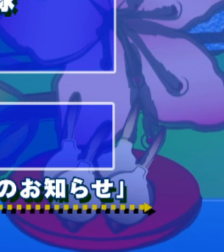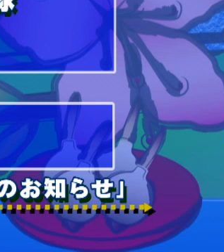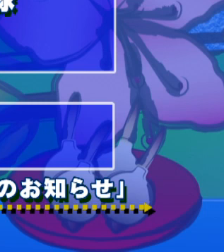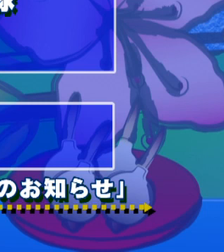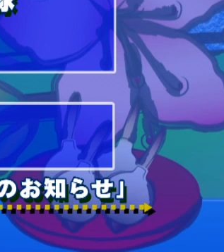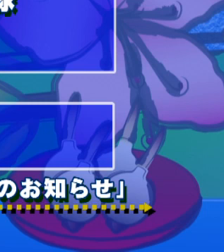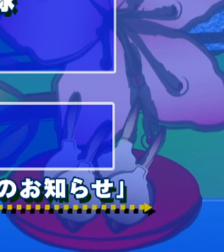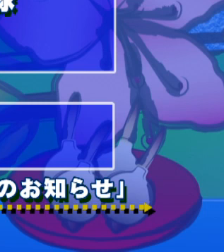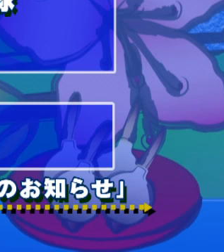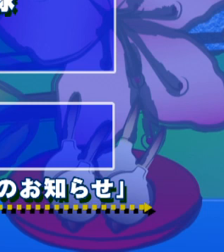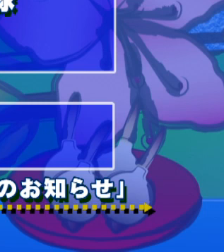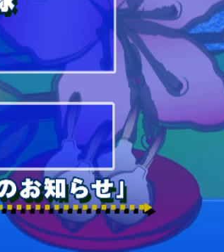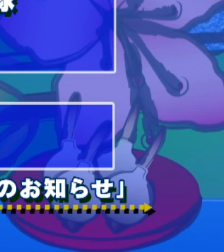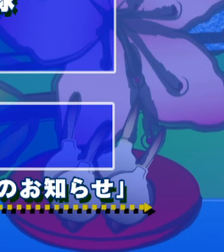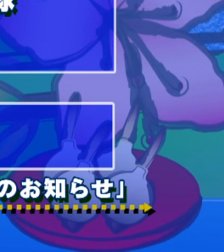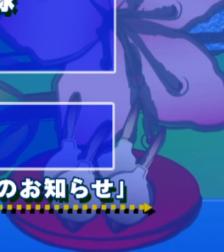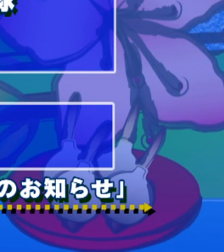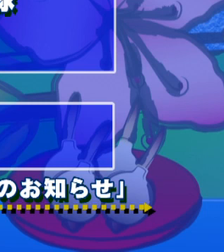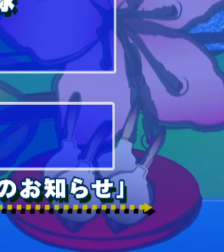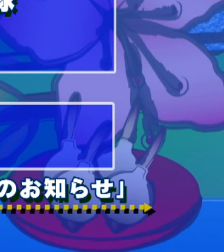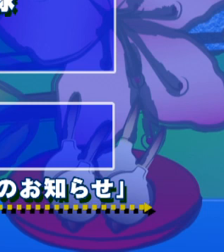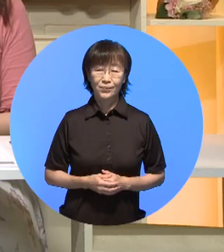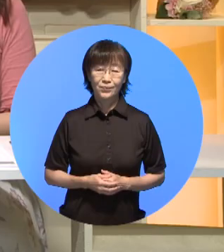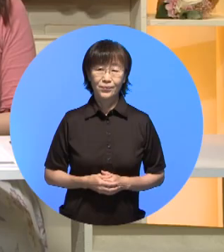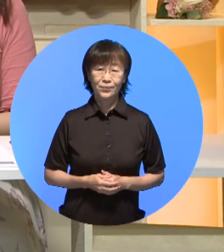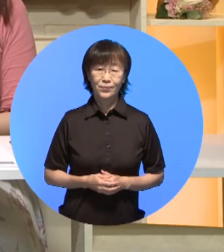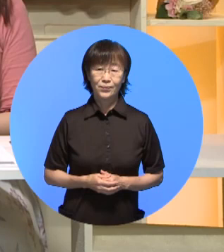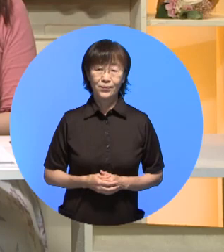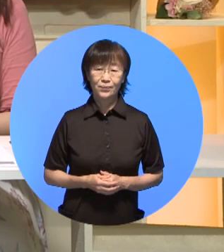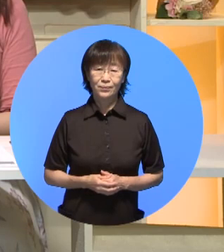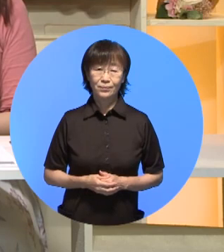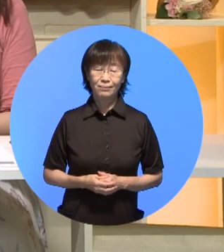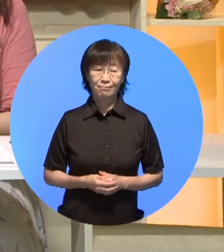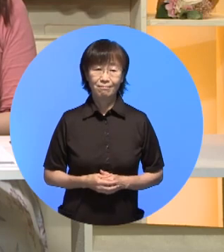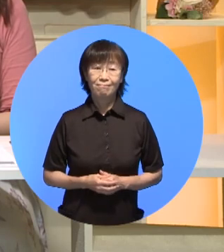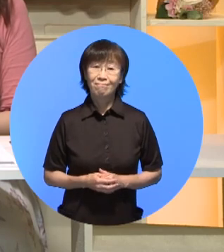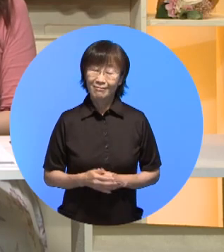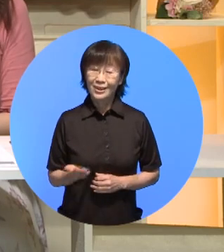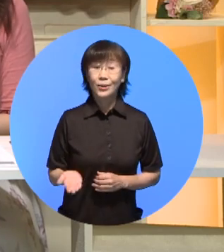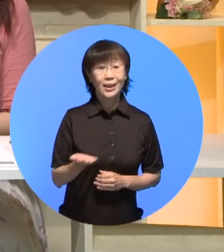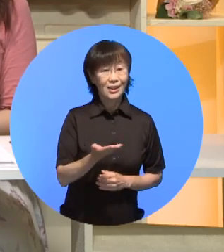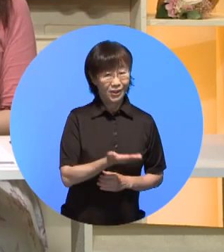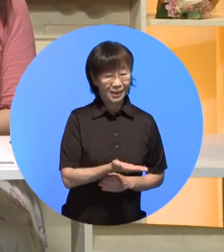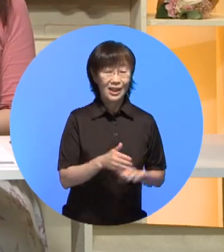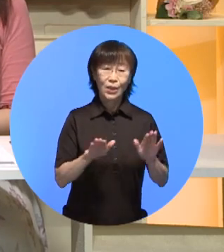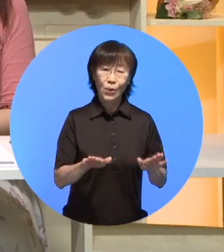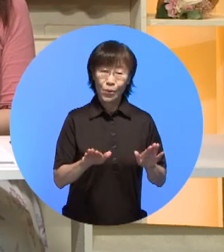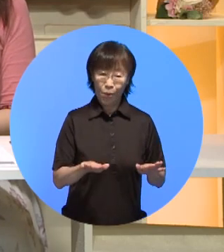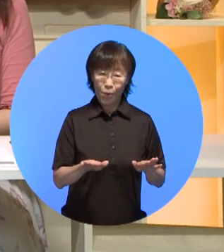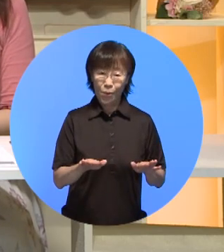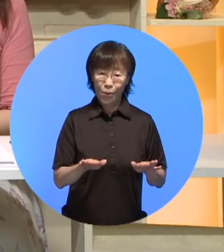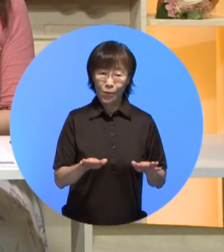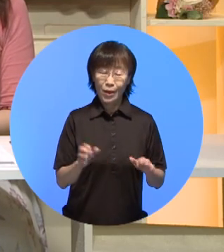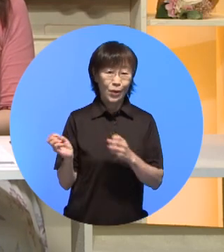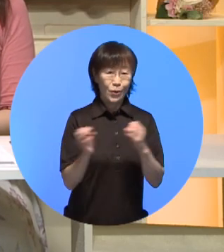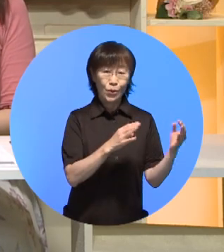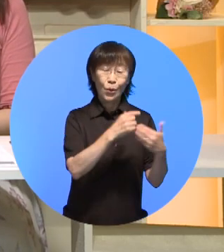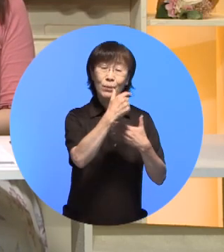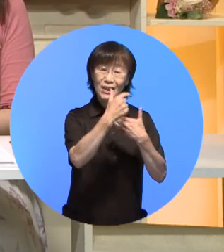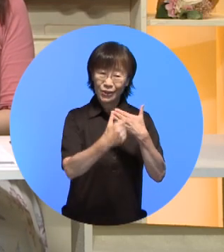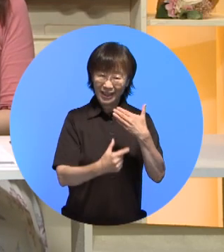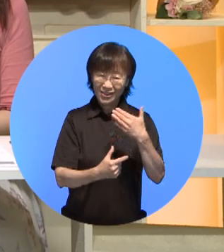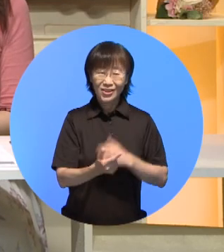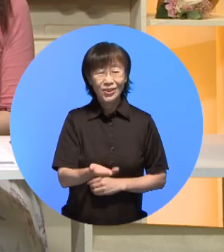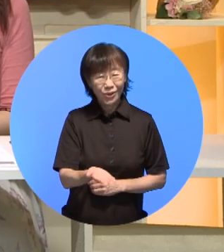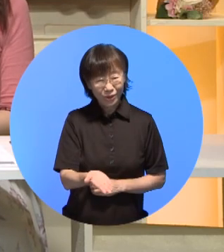でお届けします最後までお付き合いくださいでは番組進めて参りましょうかはいまずは田市の出来事などをご